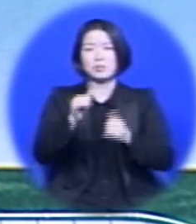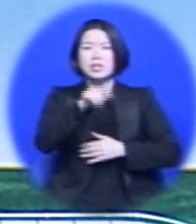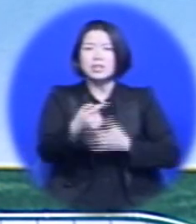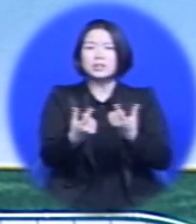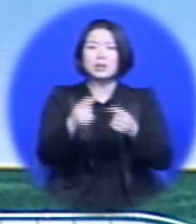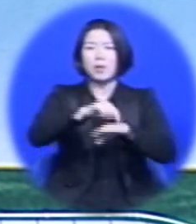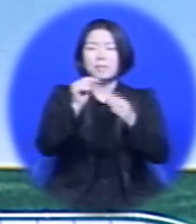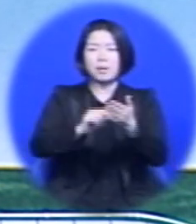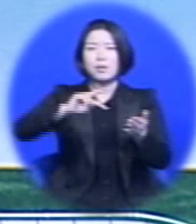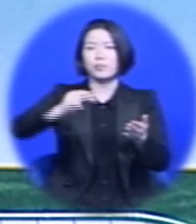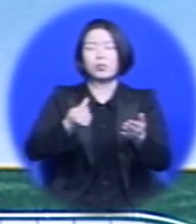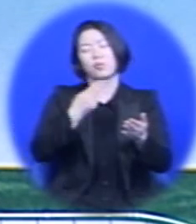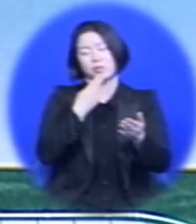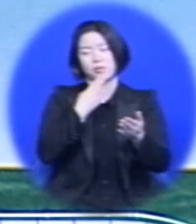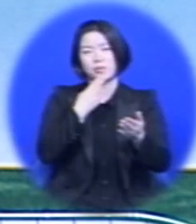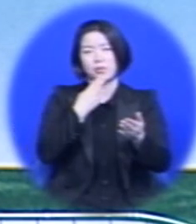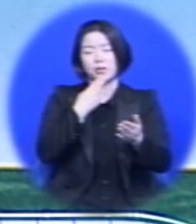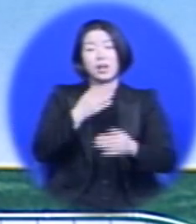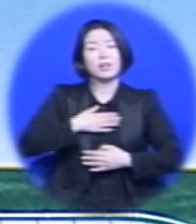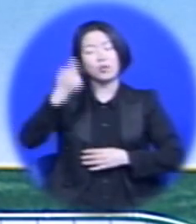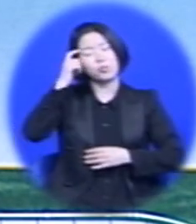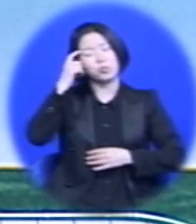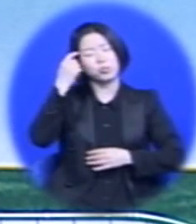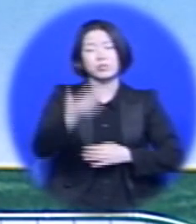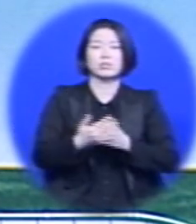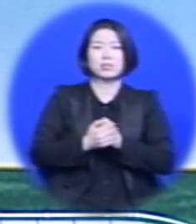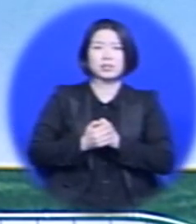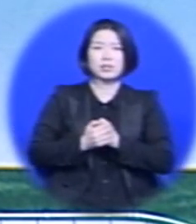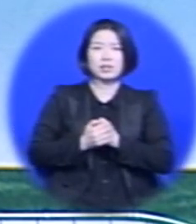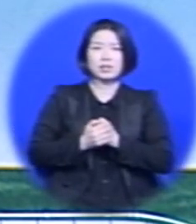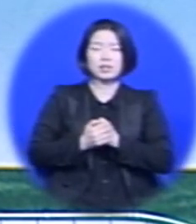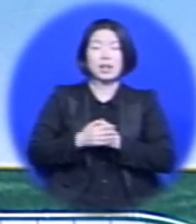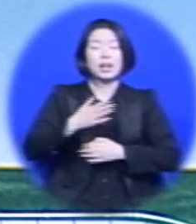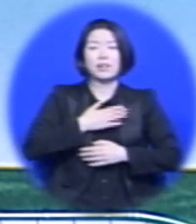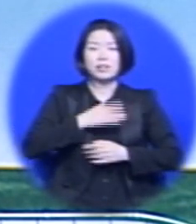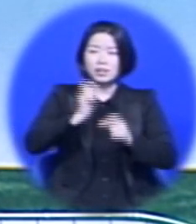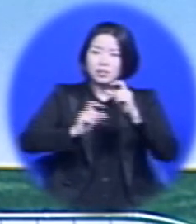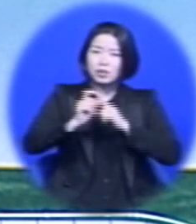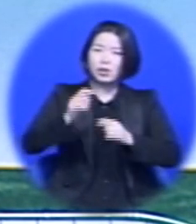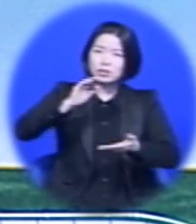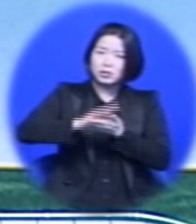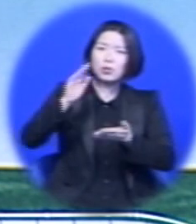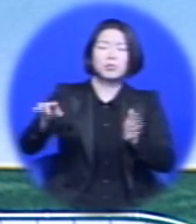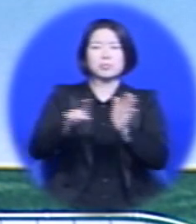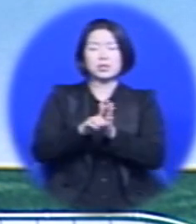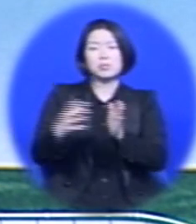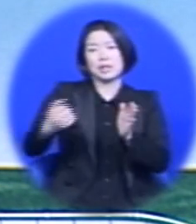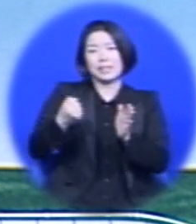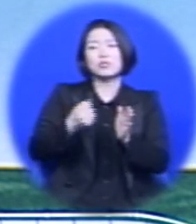때문에 나는 왜 이렇지 나는 더 뜨거운 믿음을 갖고